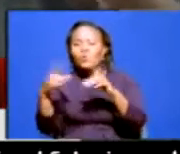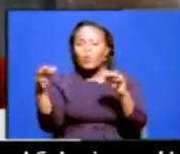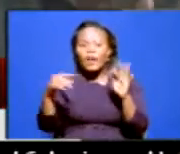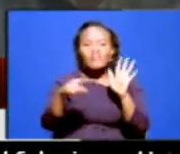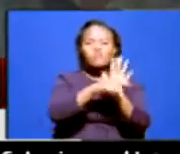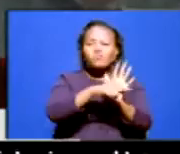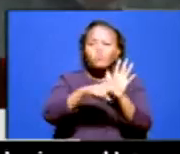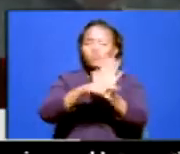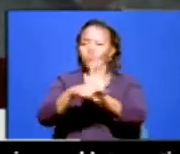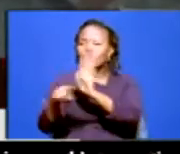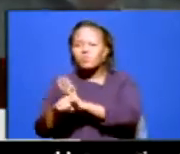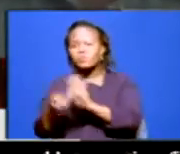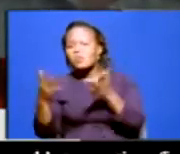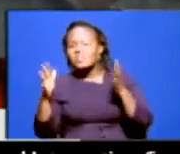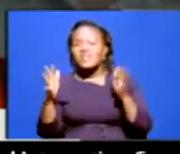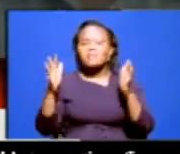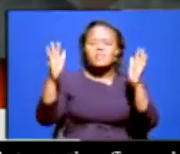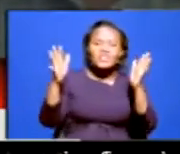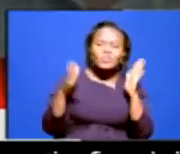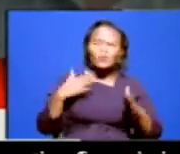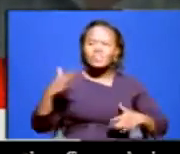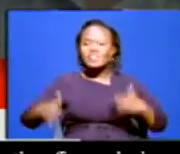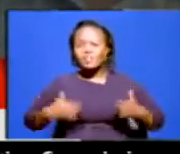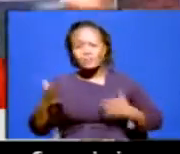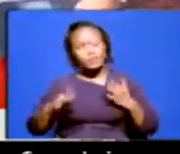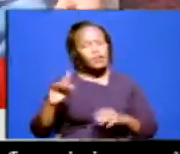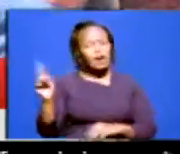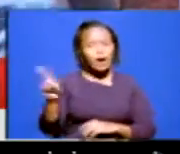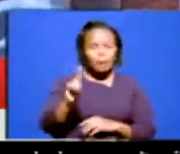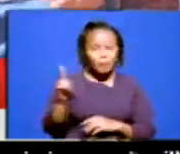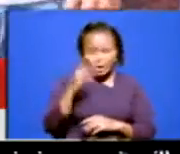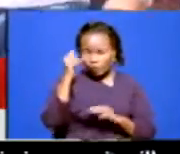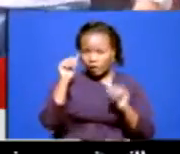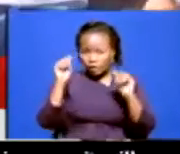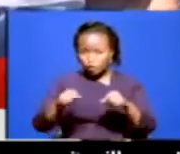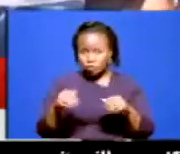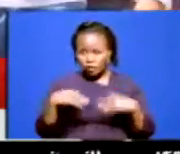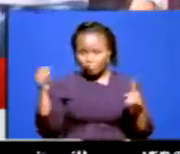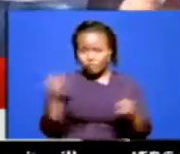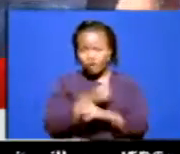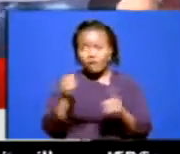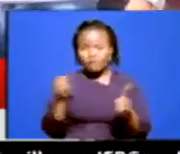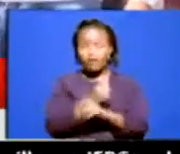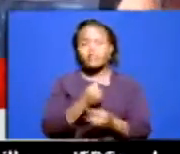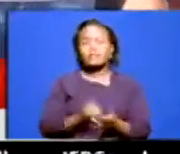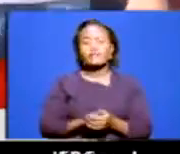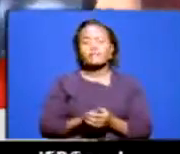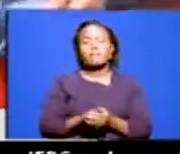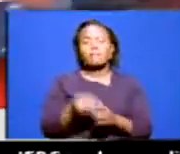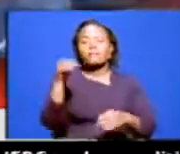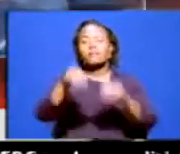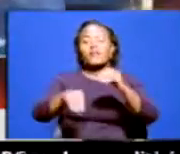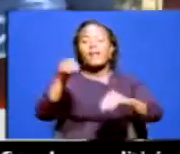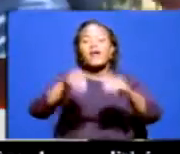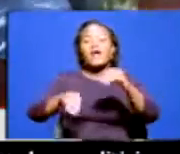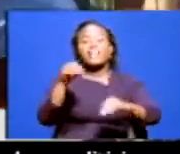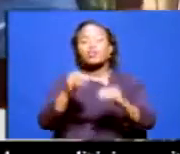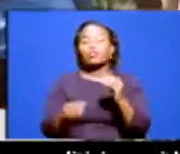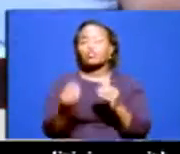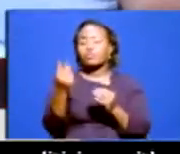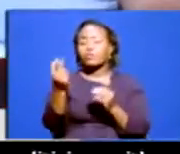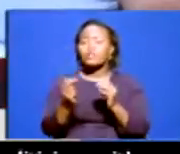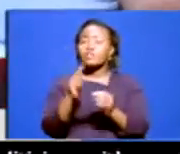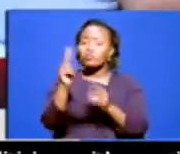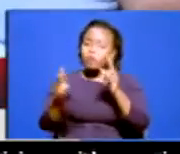yasiyofaa mkishangilia, hayo ndio yatalete uhasama. The 2022 general election is panning out as a